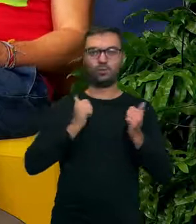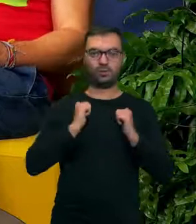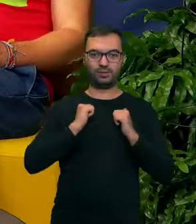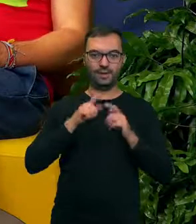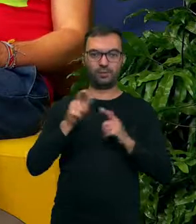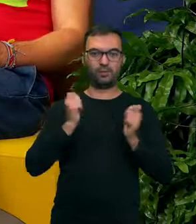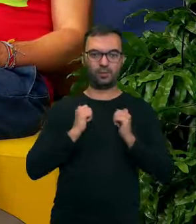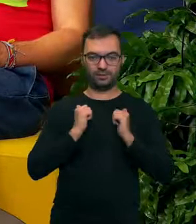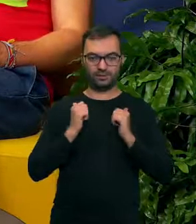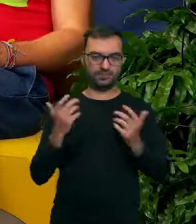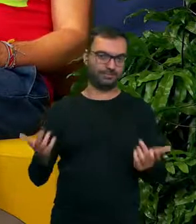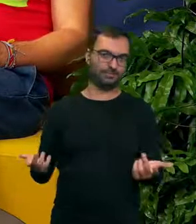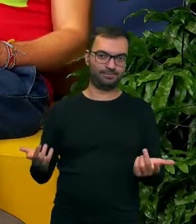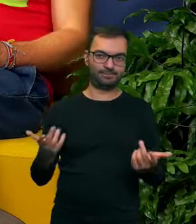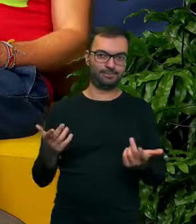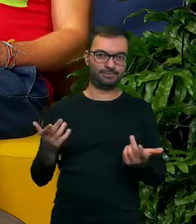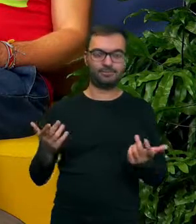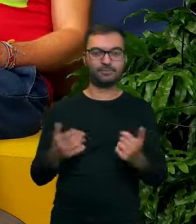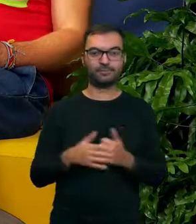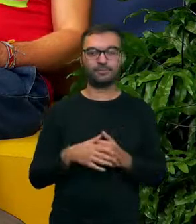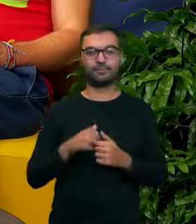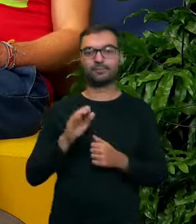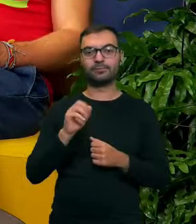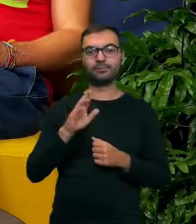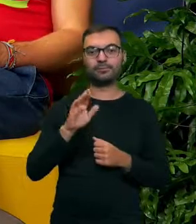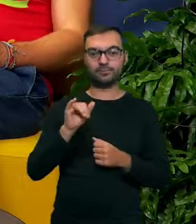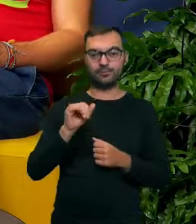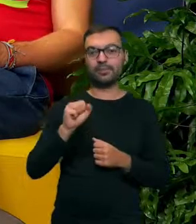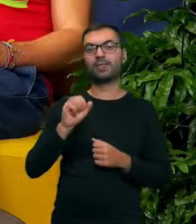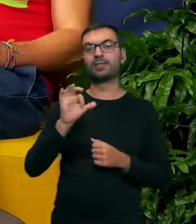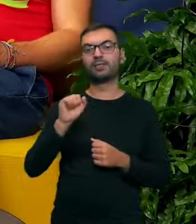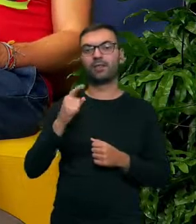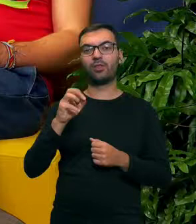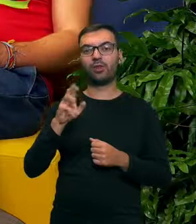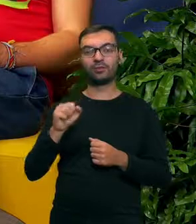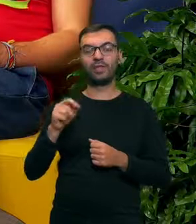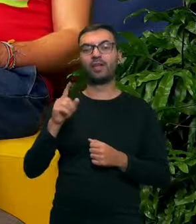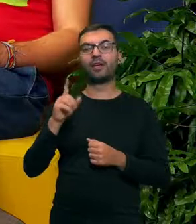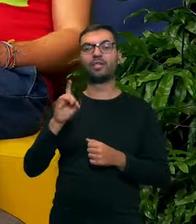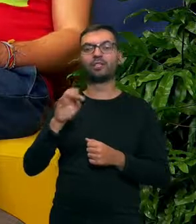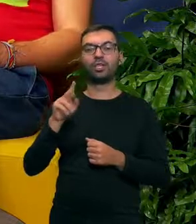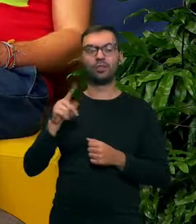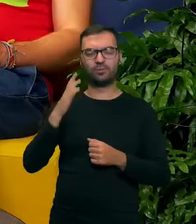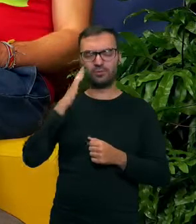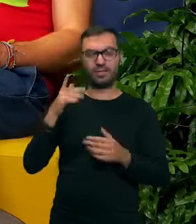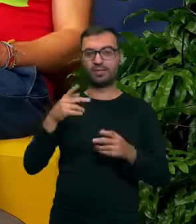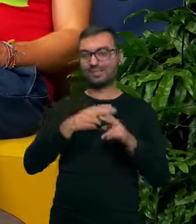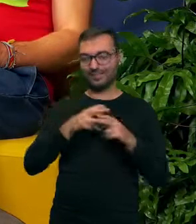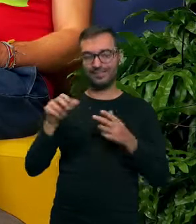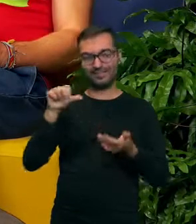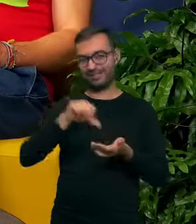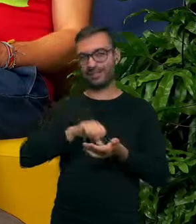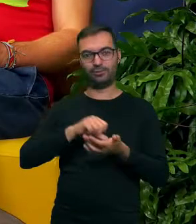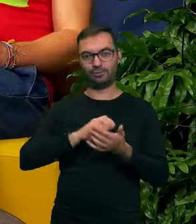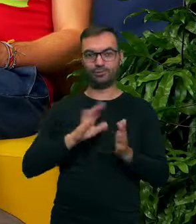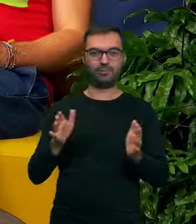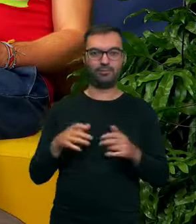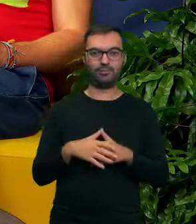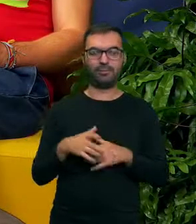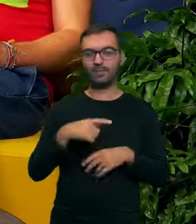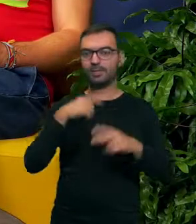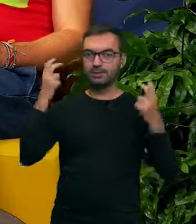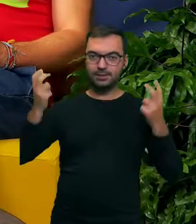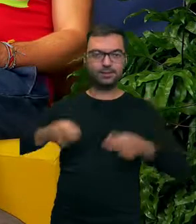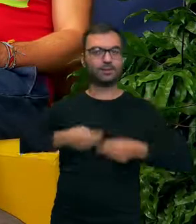Warszawy, no to Barbara Sadowska i Grzegorz Przemyk mieszkali totalnie w centrum. I no myśmy